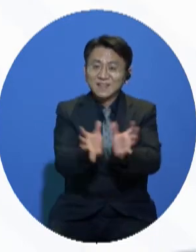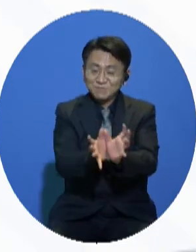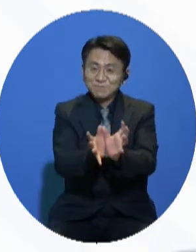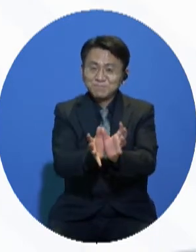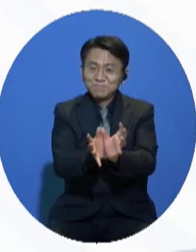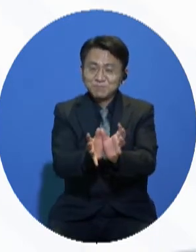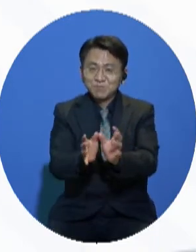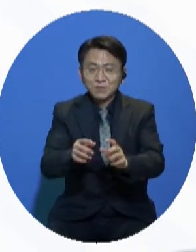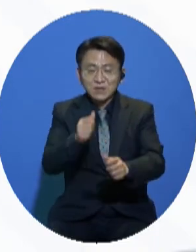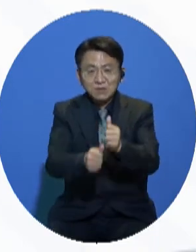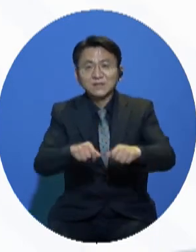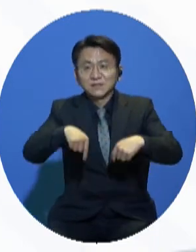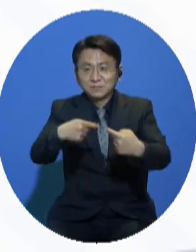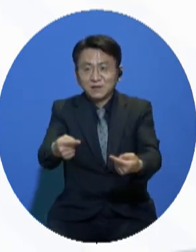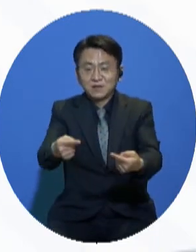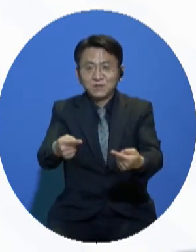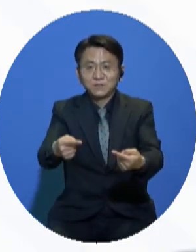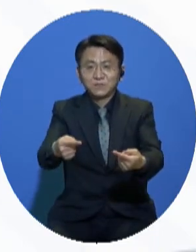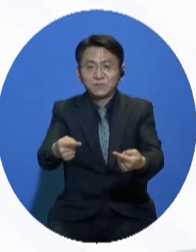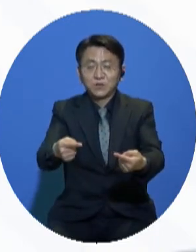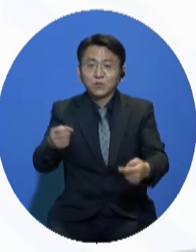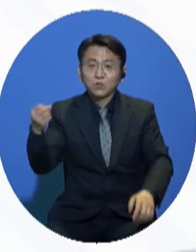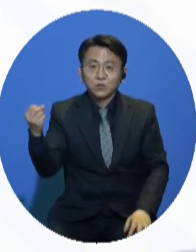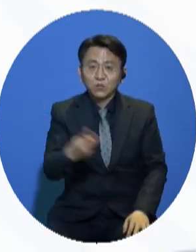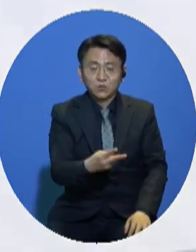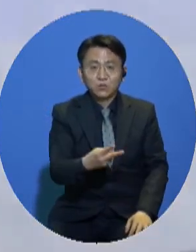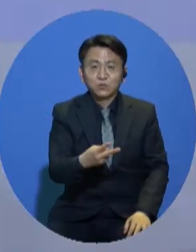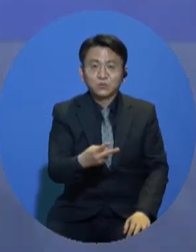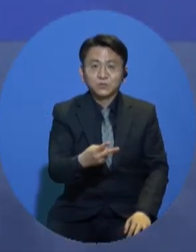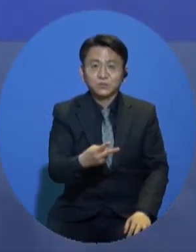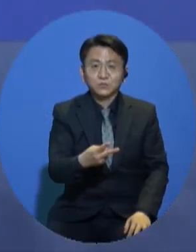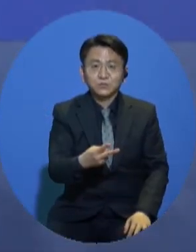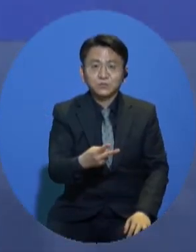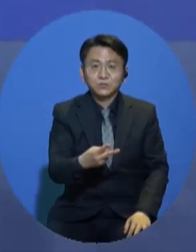하여서 경기에 뛰었습니다. 그리고